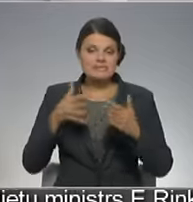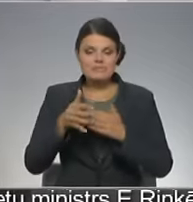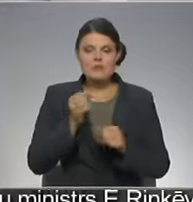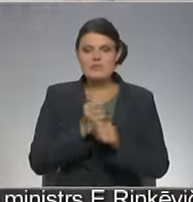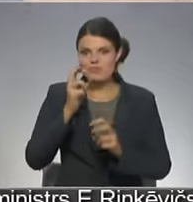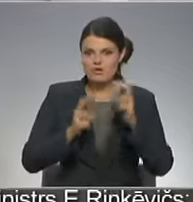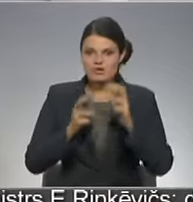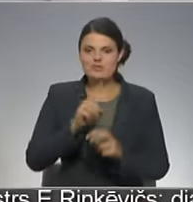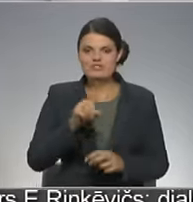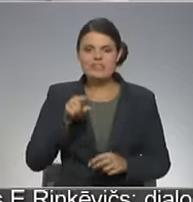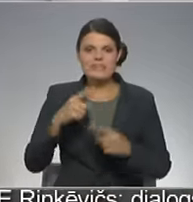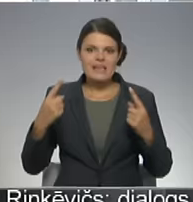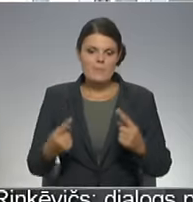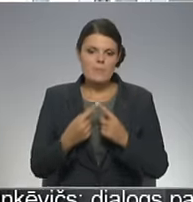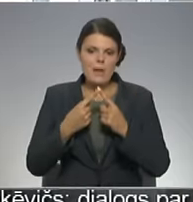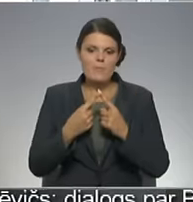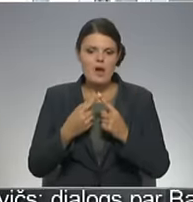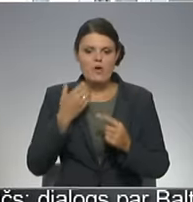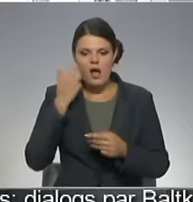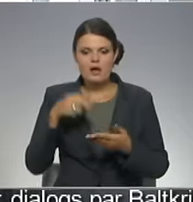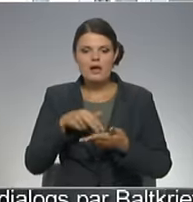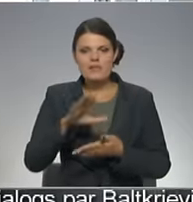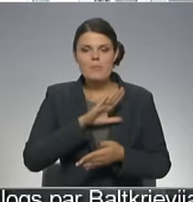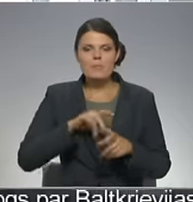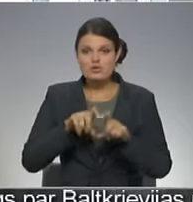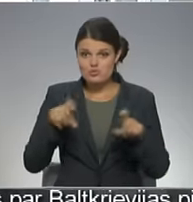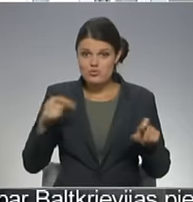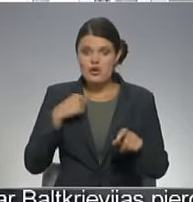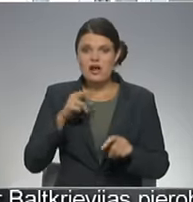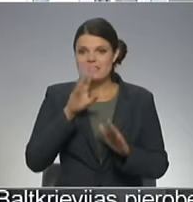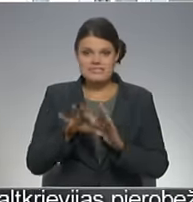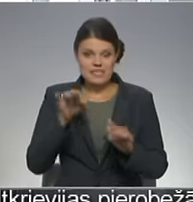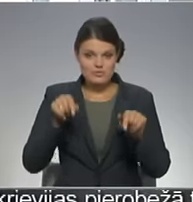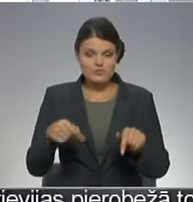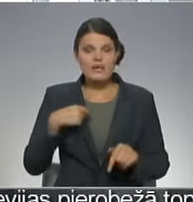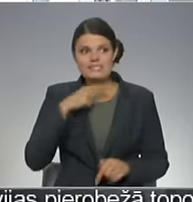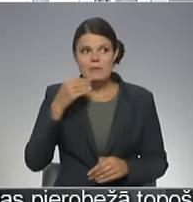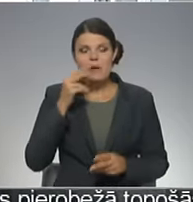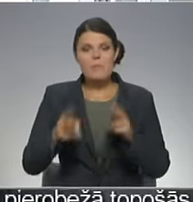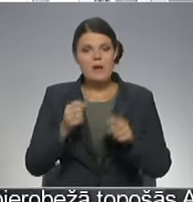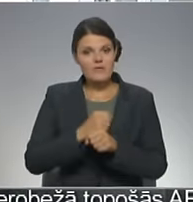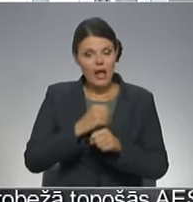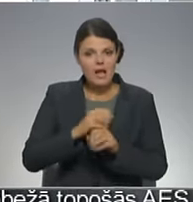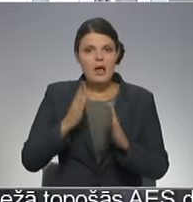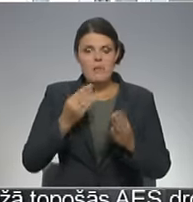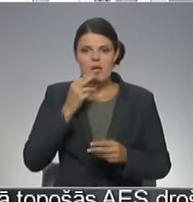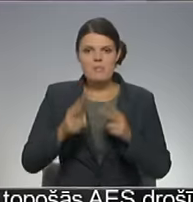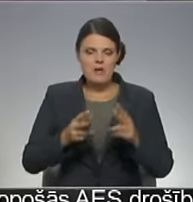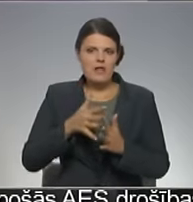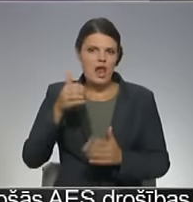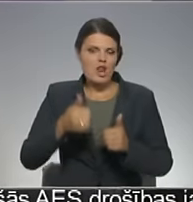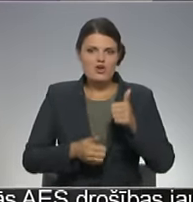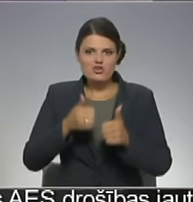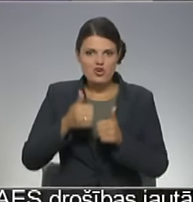darbs ražotnē ir viņai piemērotāks. Tad, kad gāju pēc skolas, tad es neizvēlēšu, es gribēju iet pa pavāru, bet pavāru bija ļoti liela